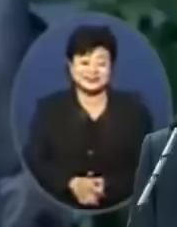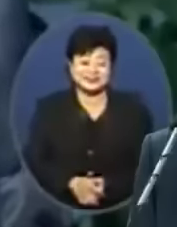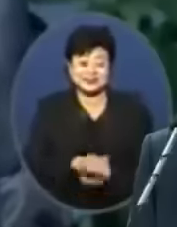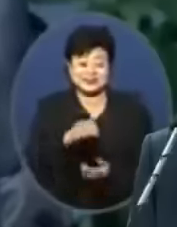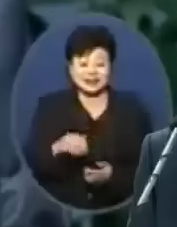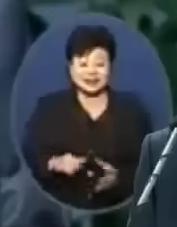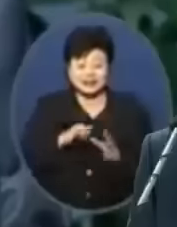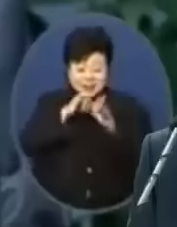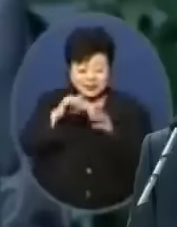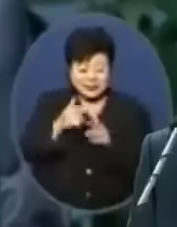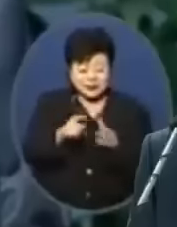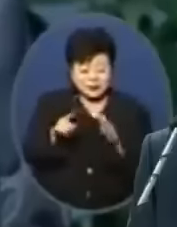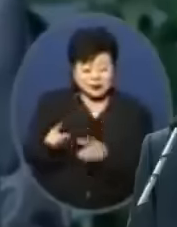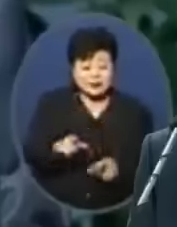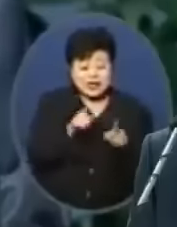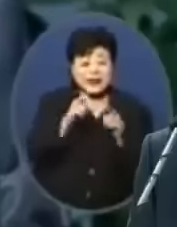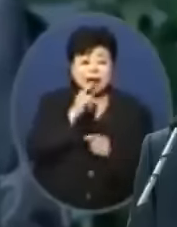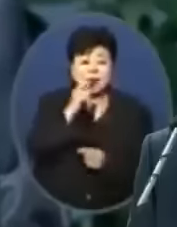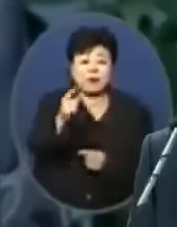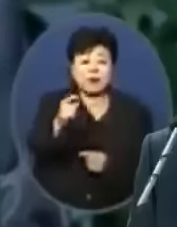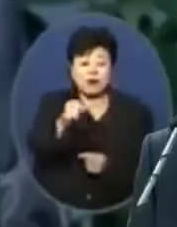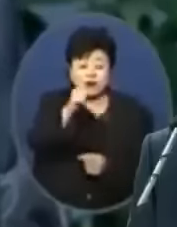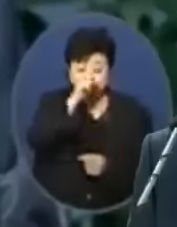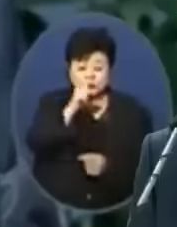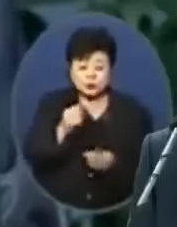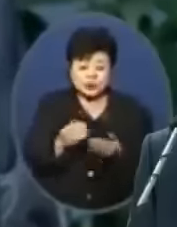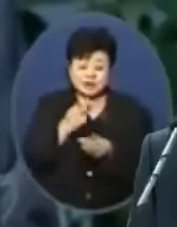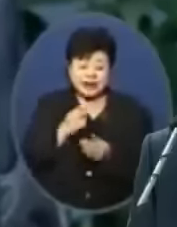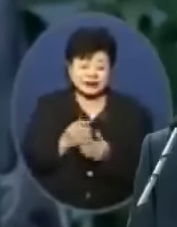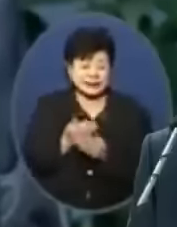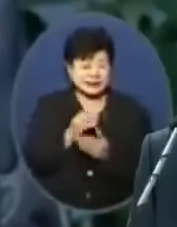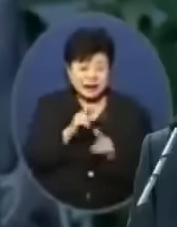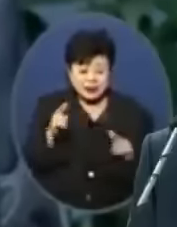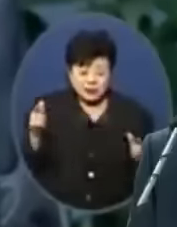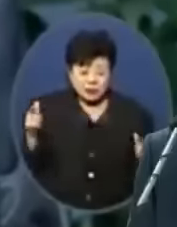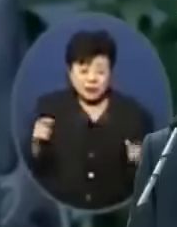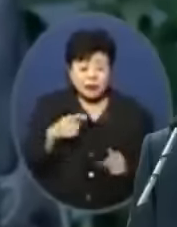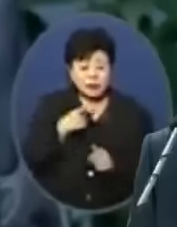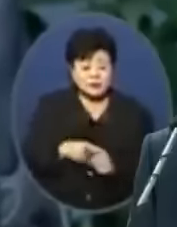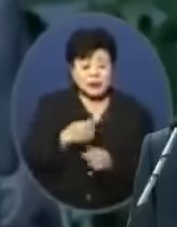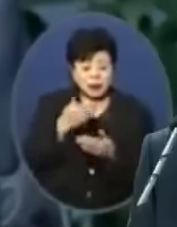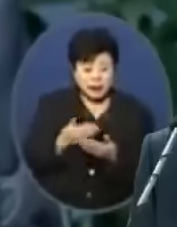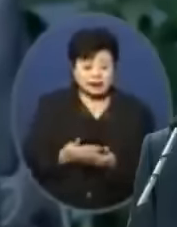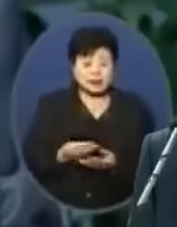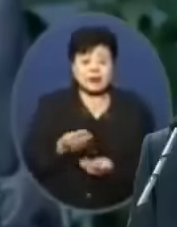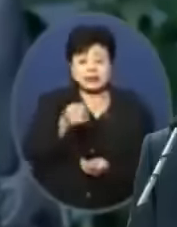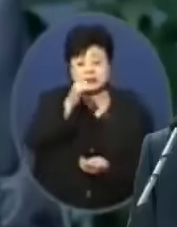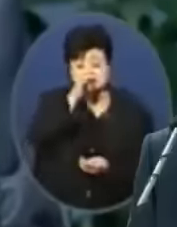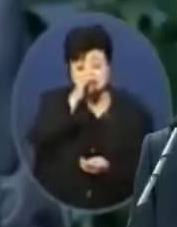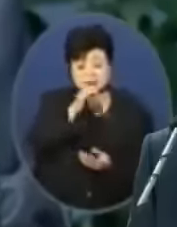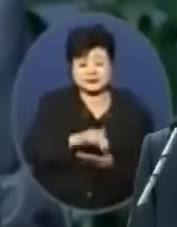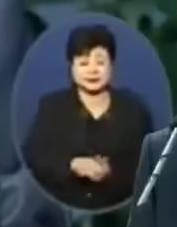우리가 이 세상에 예수 믿고 산다고 좋은 일만 생기는 것이 아니라 핍박을 받을 때가 많습니다.